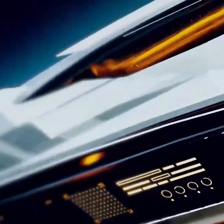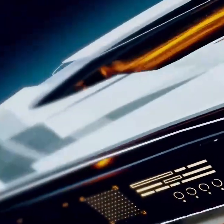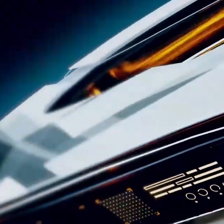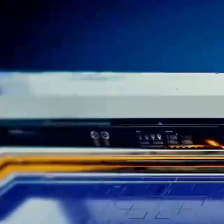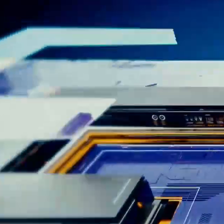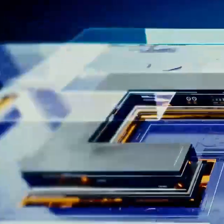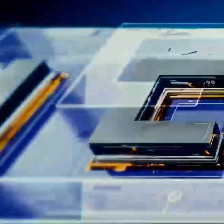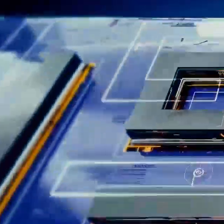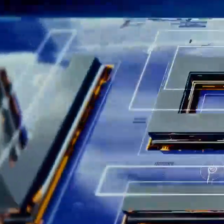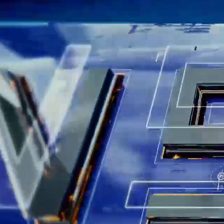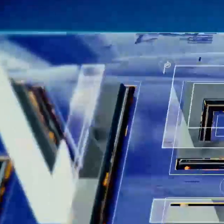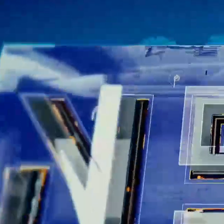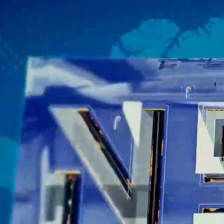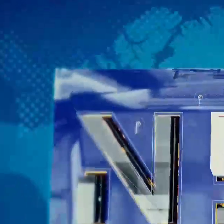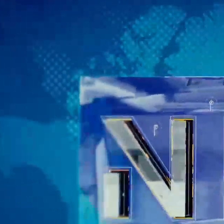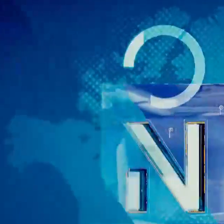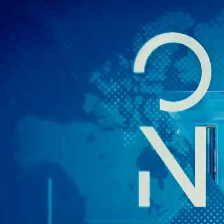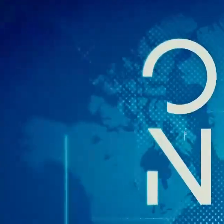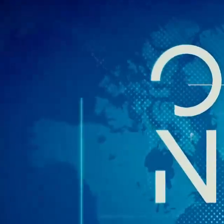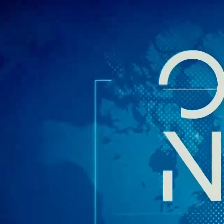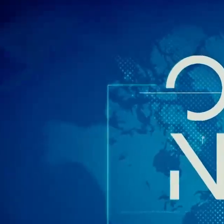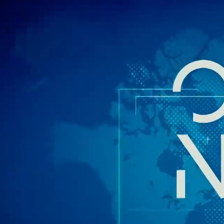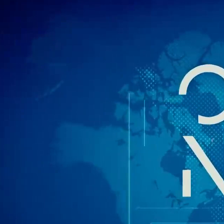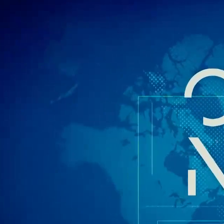Υπότιτλοι AUTHORWAVE